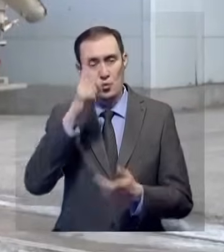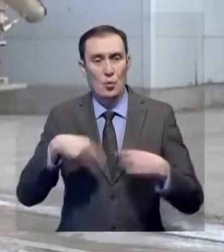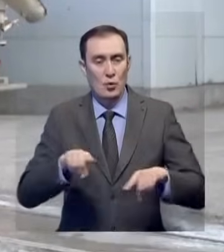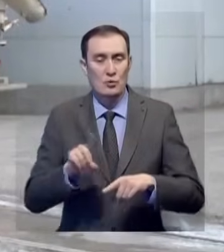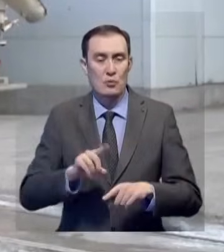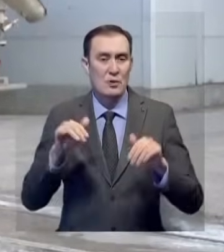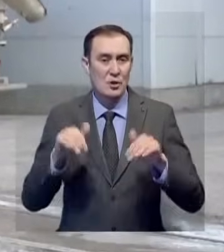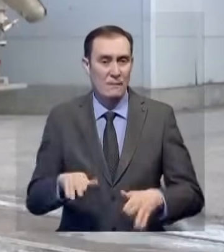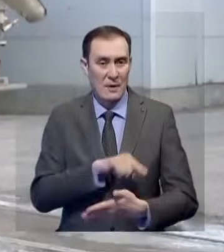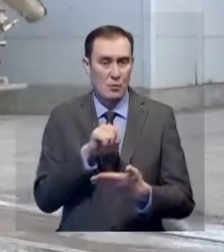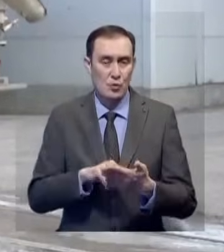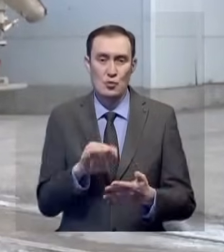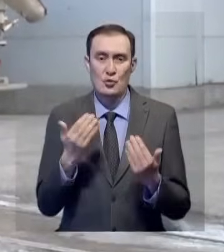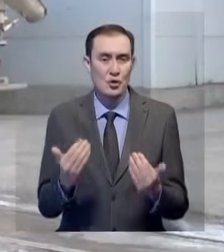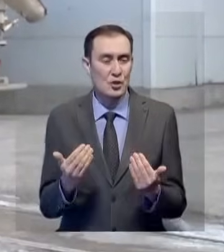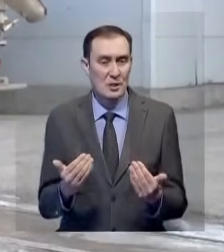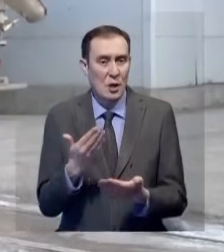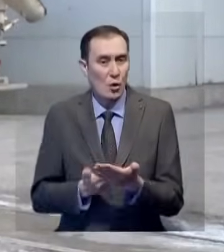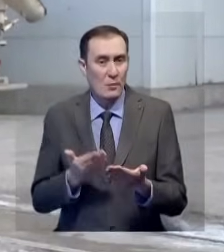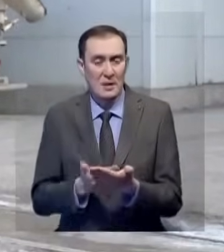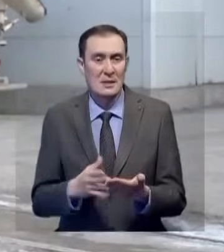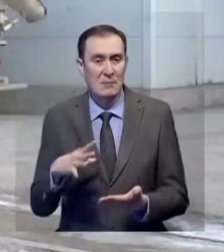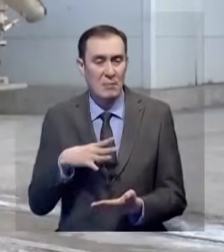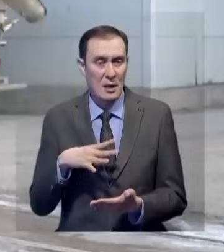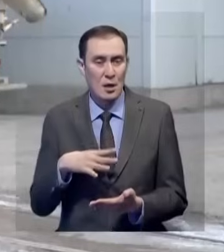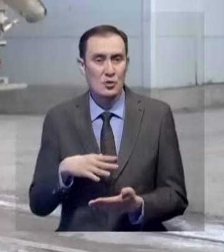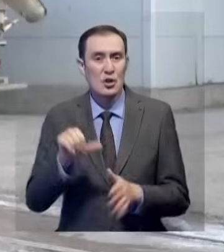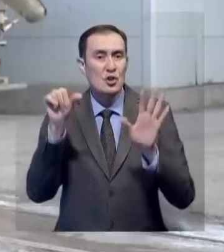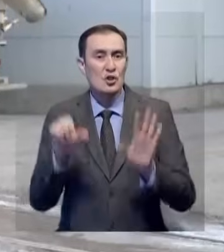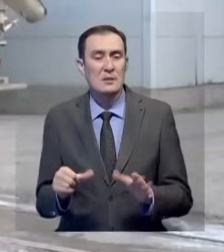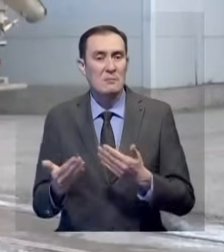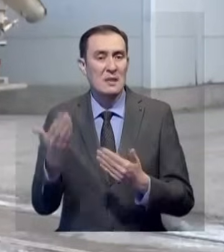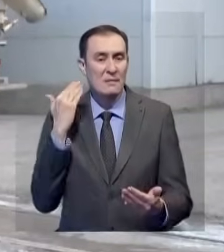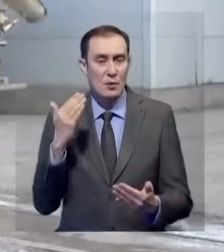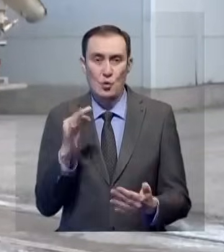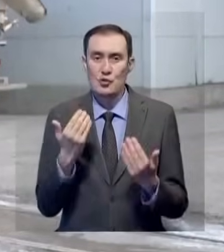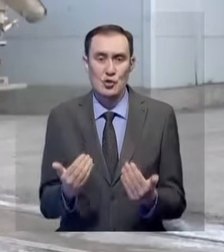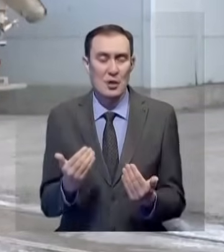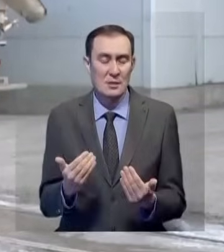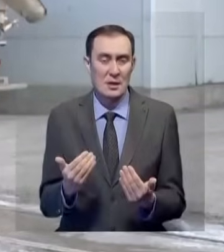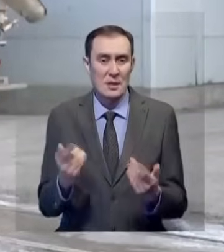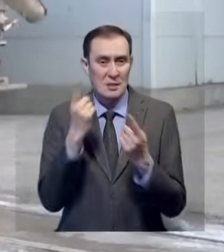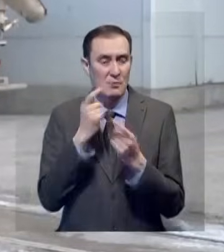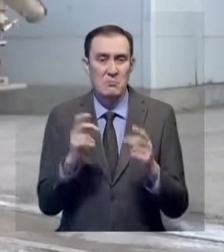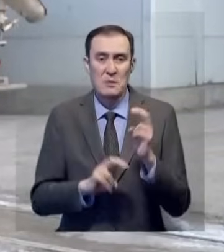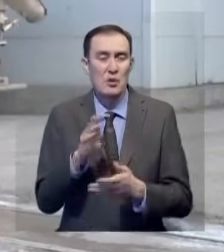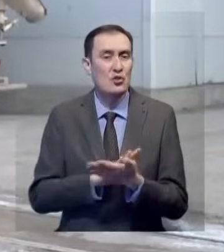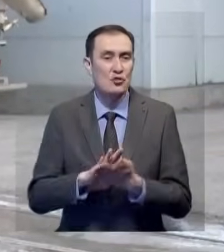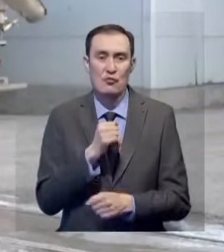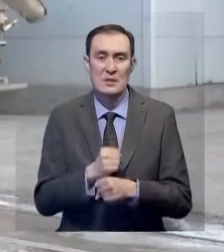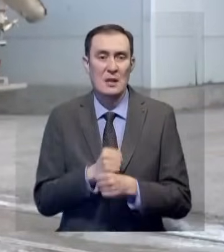ситуации. Но сегодня, вот как рекомендации были выданы полгода назад, но вот сегодня, как сообщает предприятие, ничего не